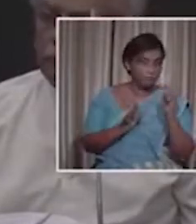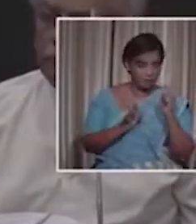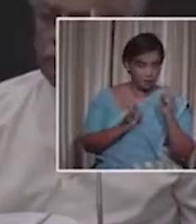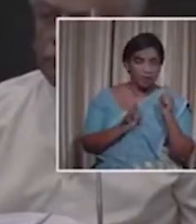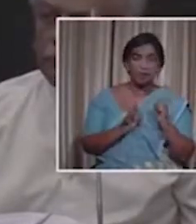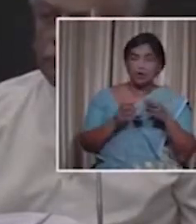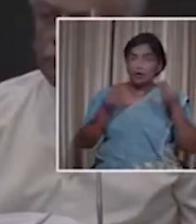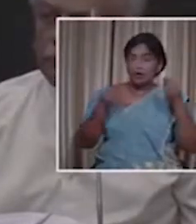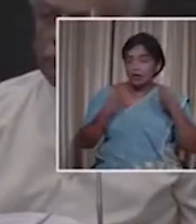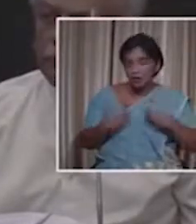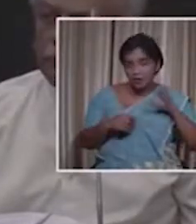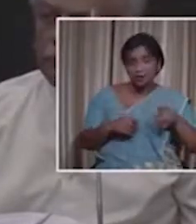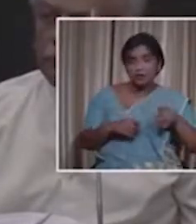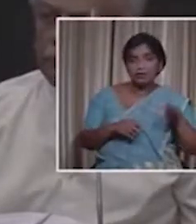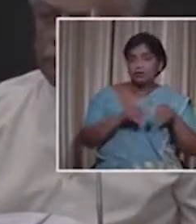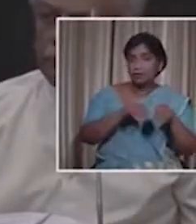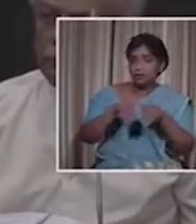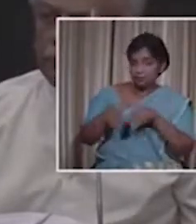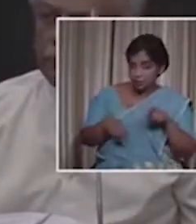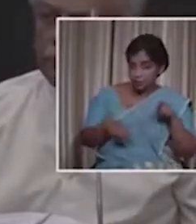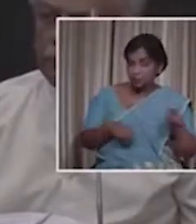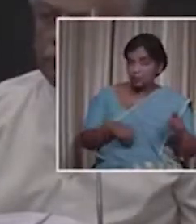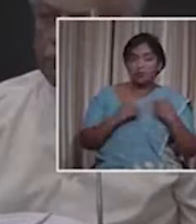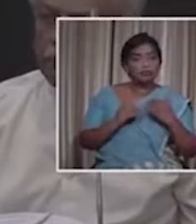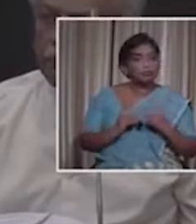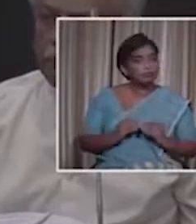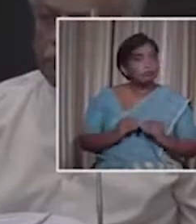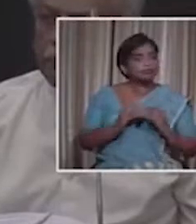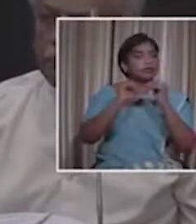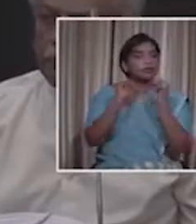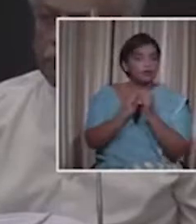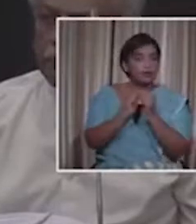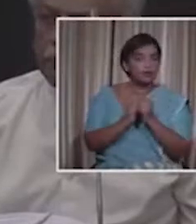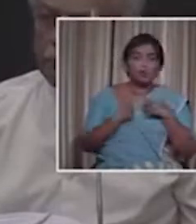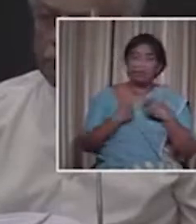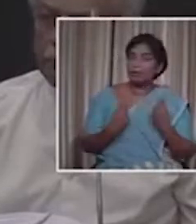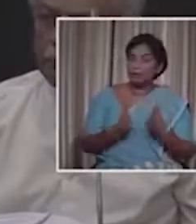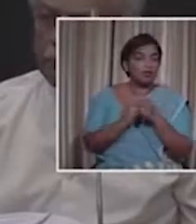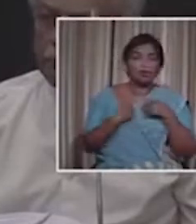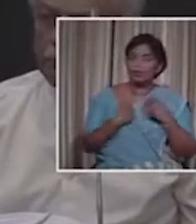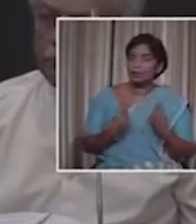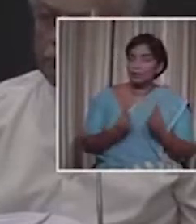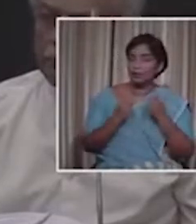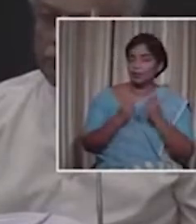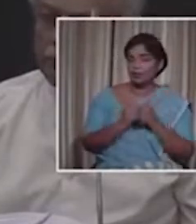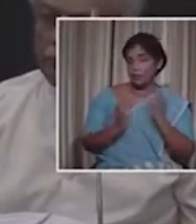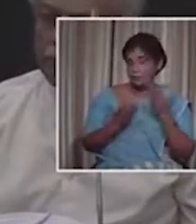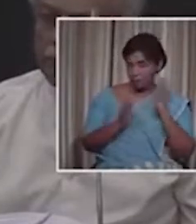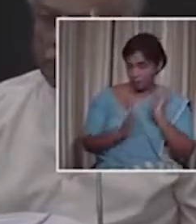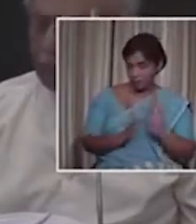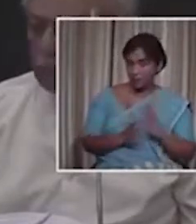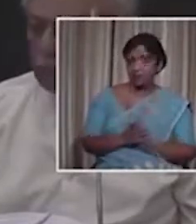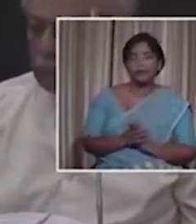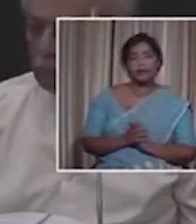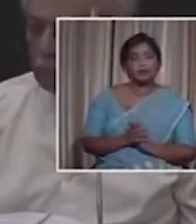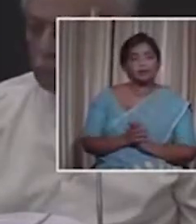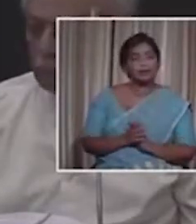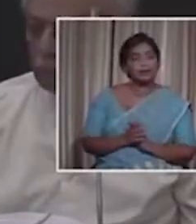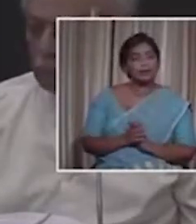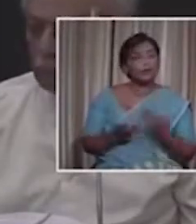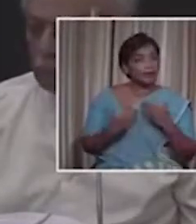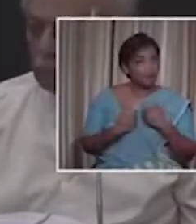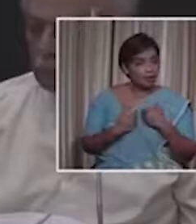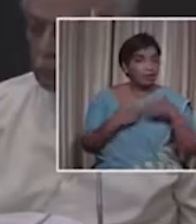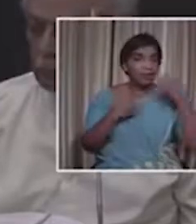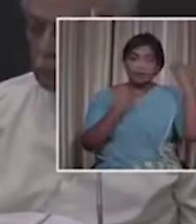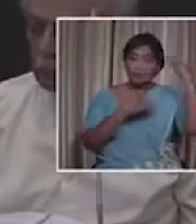எரிபொருளை சேமிக்க வேண்டாம் என அனைத்து நாட்டு மக்களிடமும் கேட்டுக் கொள்கின்றேன். எதிர்வரும் 3 வாரங்களை தொடர்ந்து எரிபொருள் மற்றும் எரிவாயுவை தட்டுப்பாடுகள்